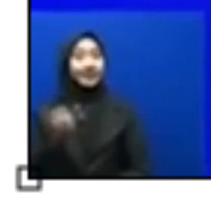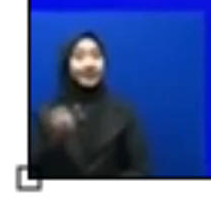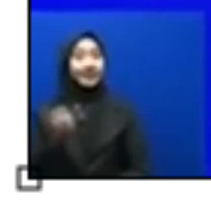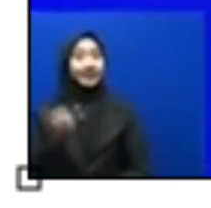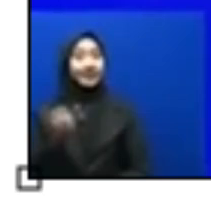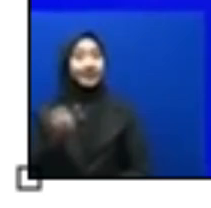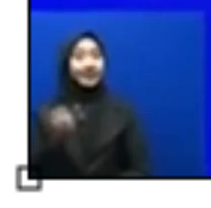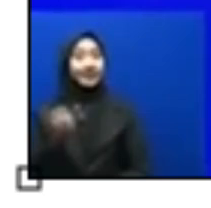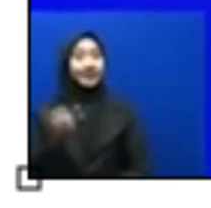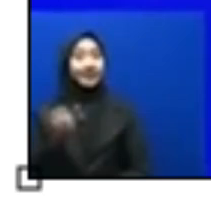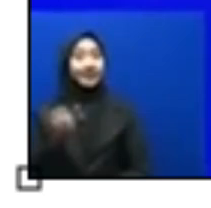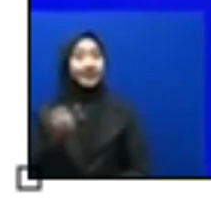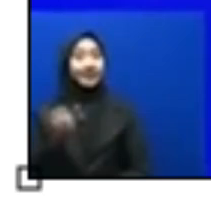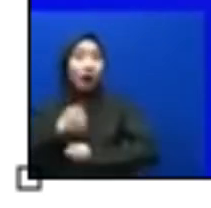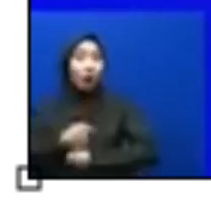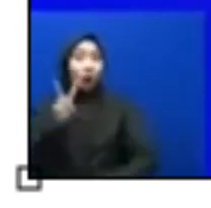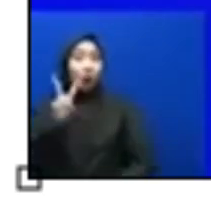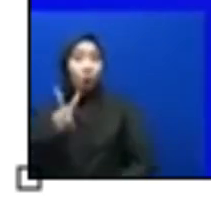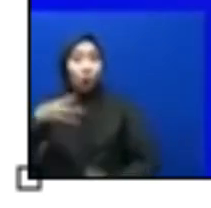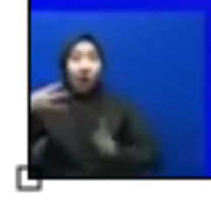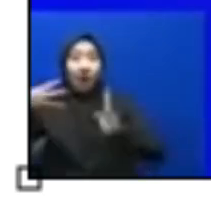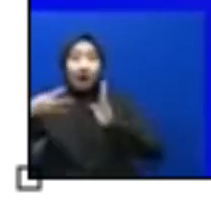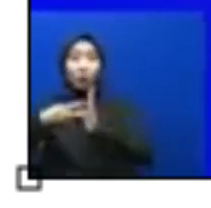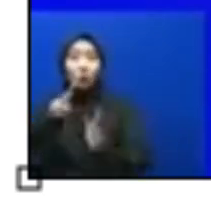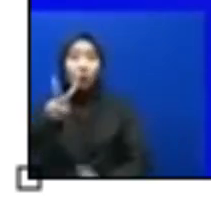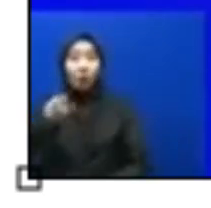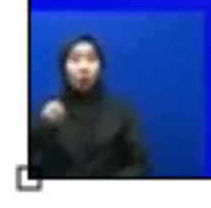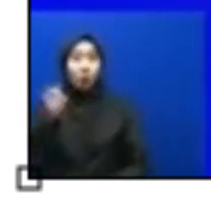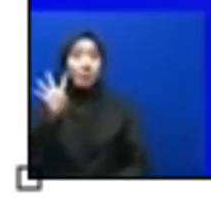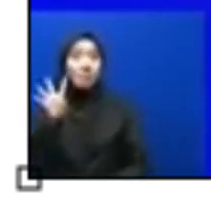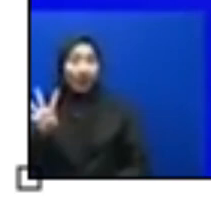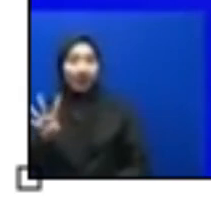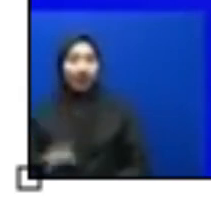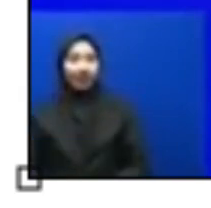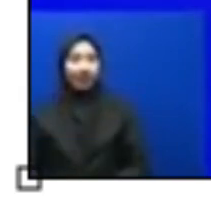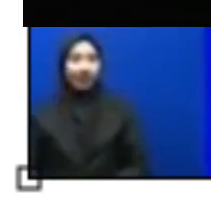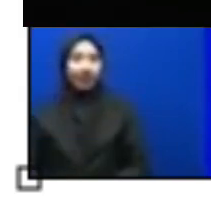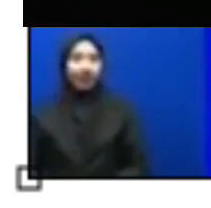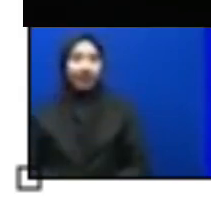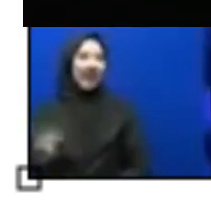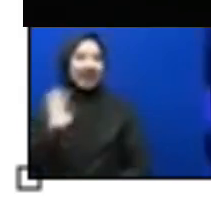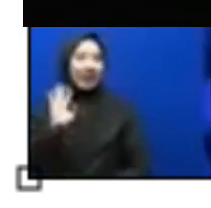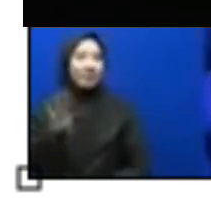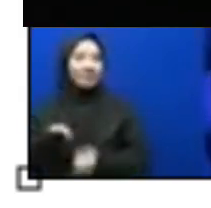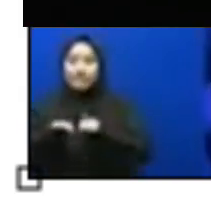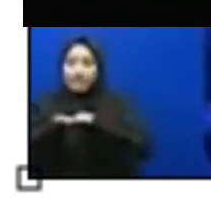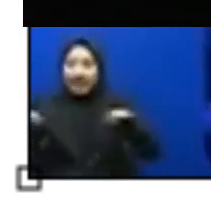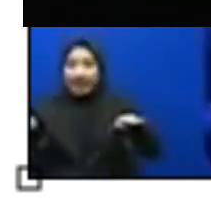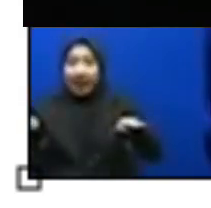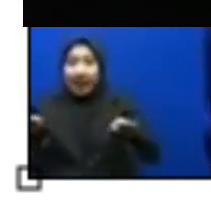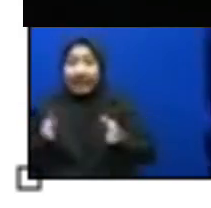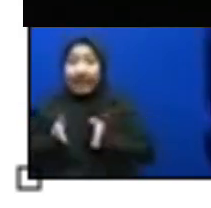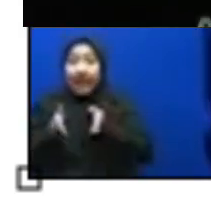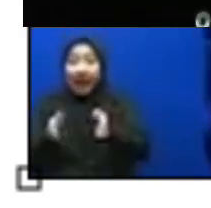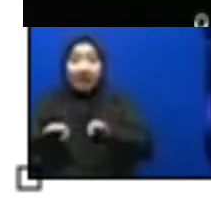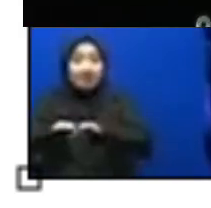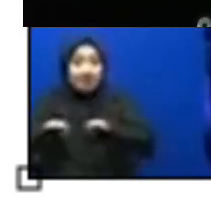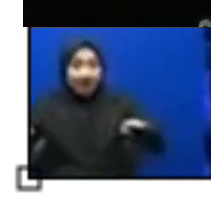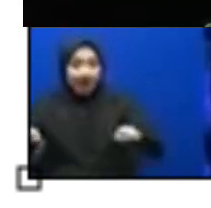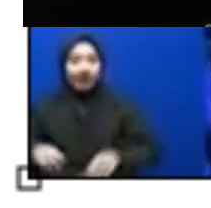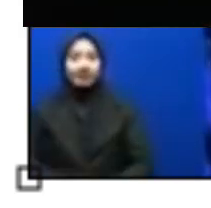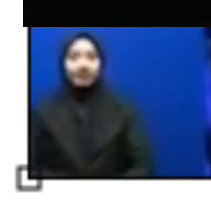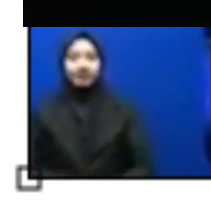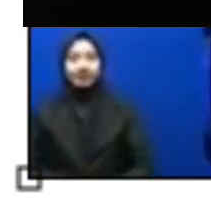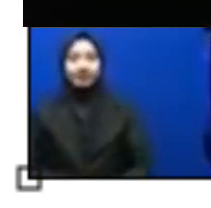ada kekhawatiran tafsir dari para pengamat politik, amatan daripada pengamat politik, bahwa Jokowi